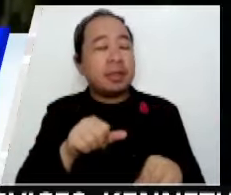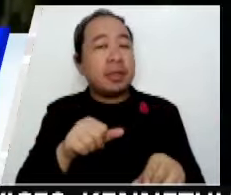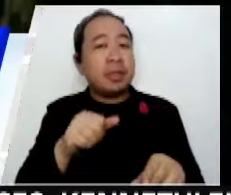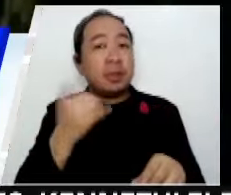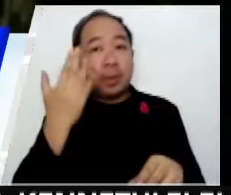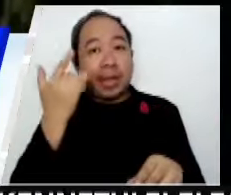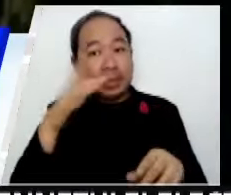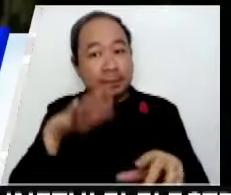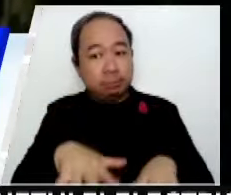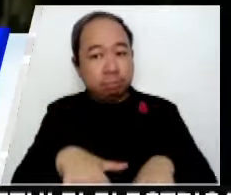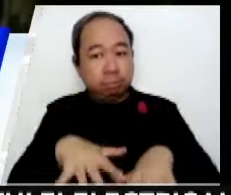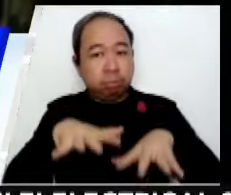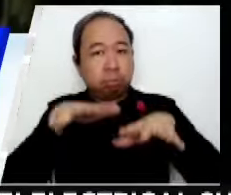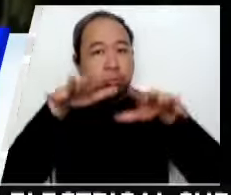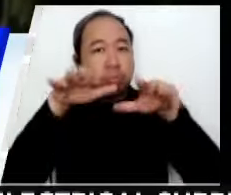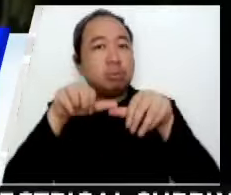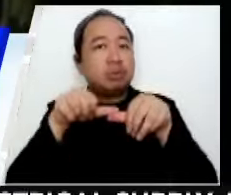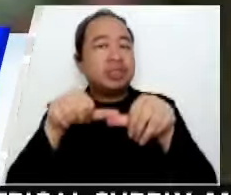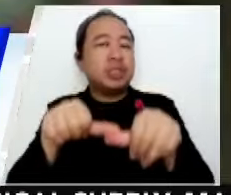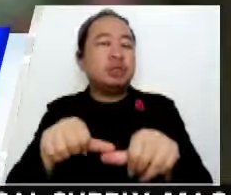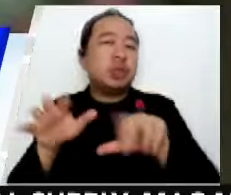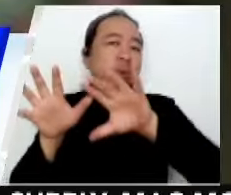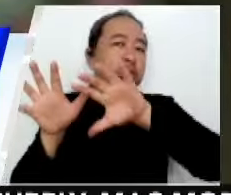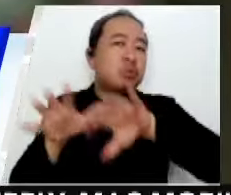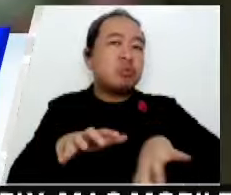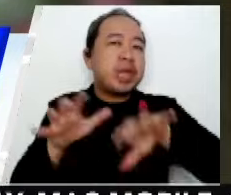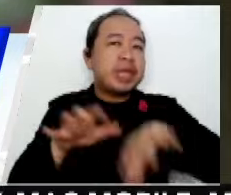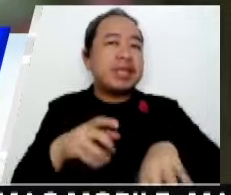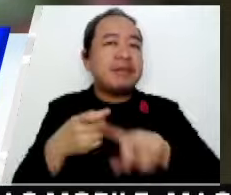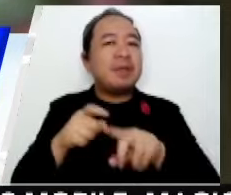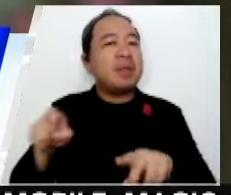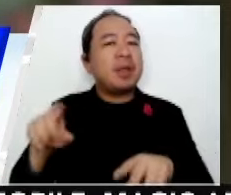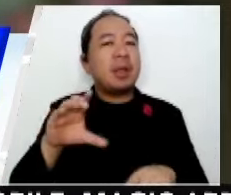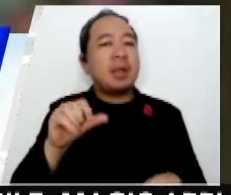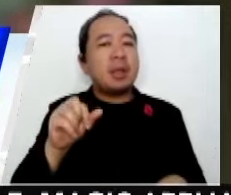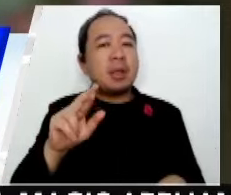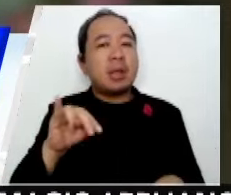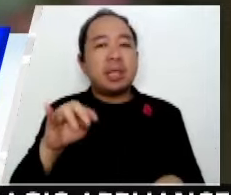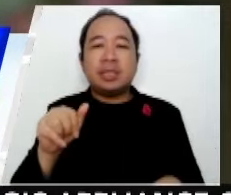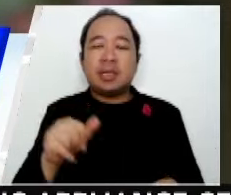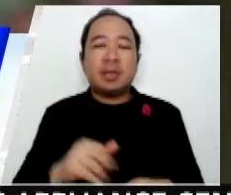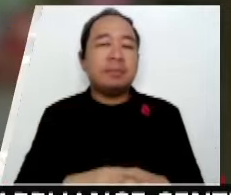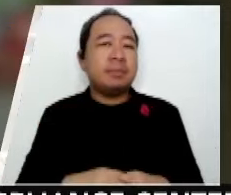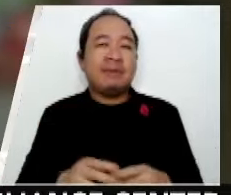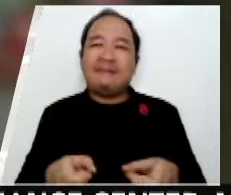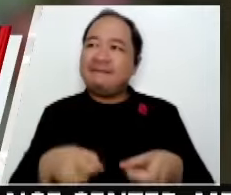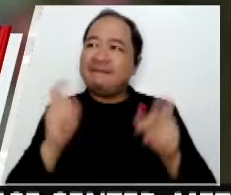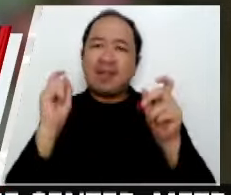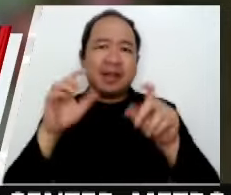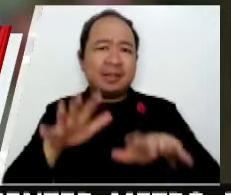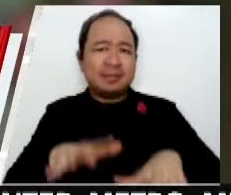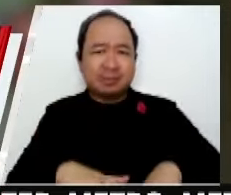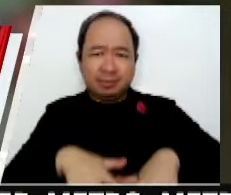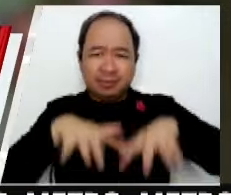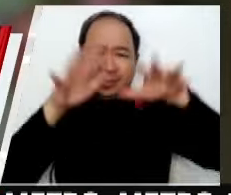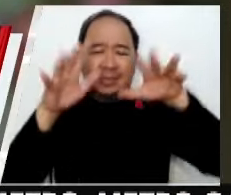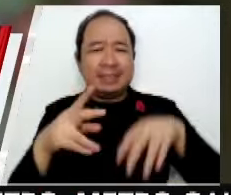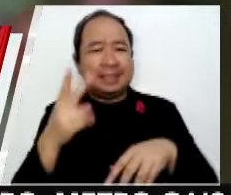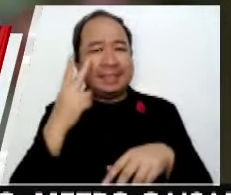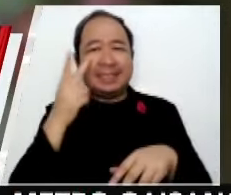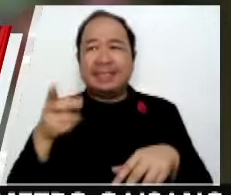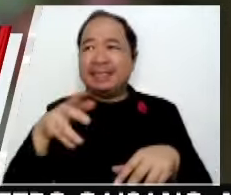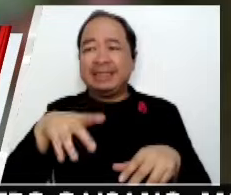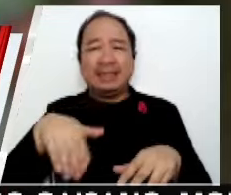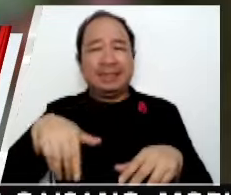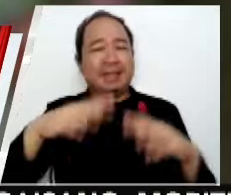bunsod ng pag-ulan, nadala ng bagyong Karina. Biglaan po yung pagtaas ng tubig. Ito po ang itsura ng kwan, harapan